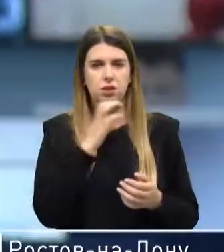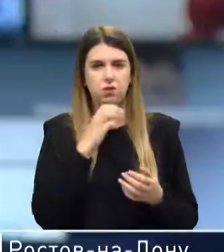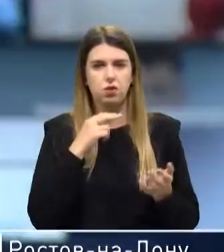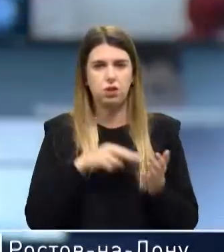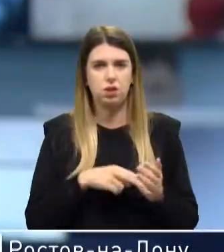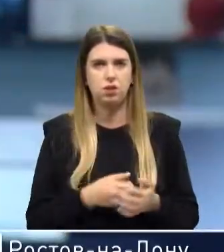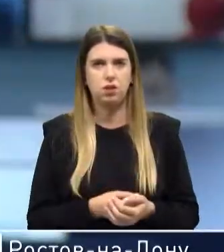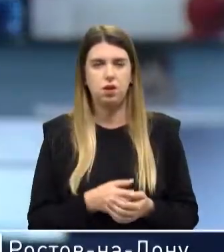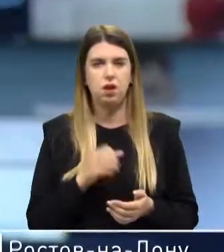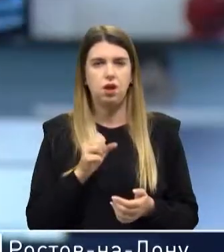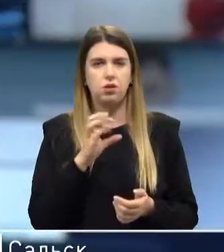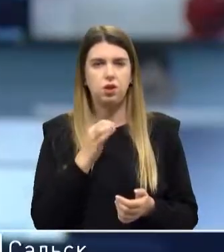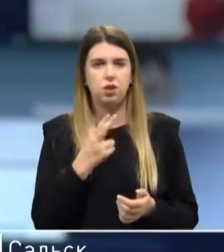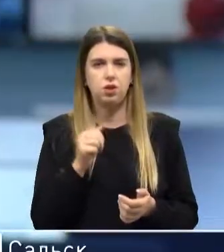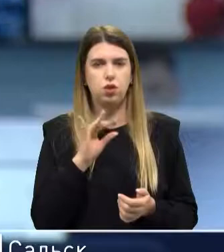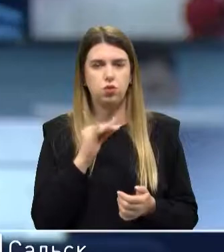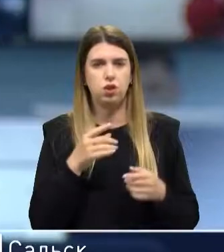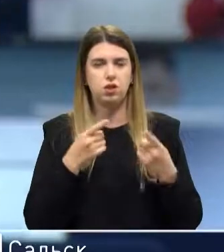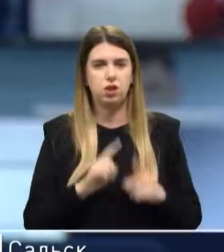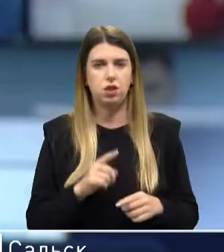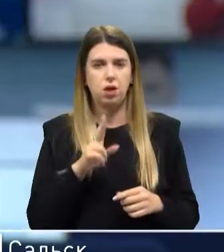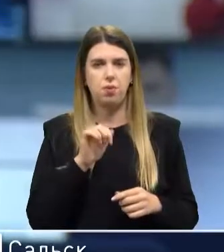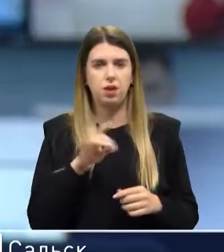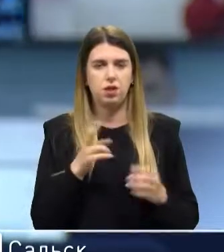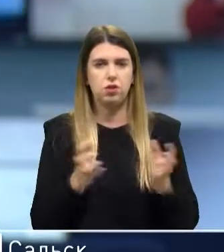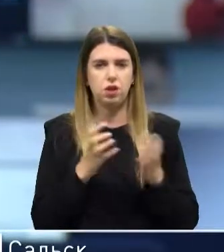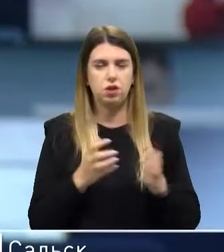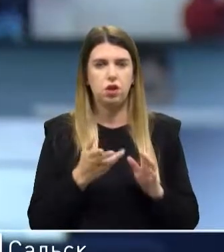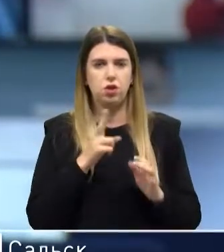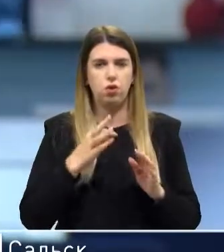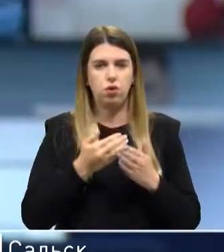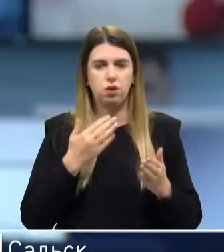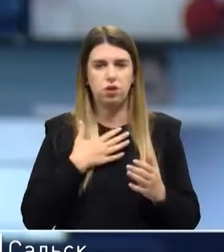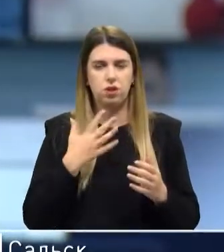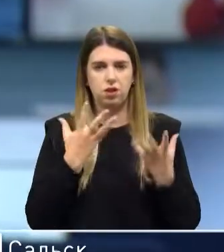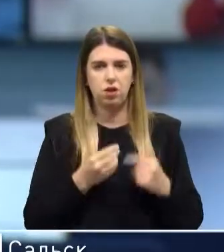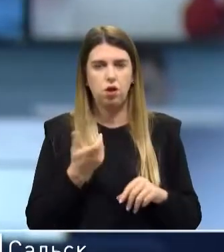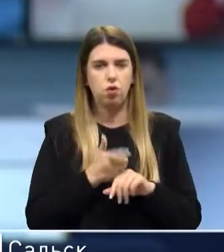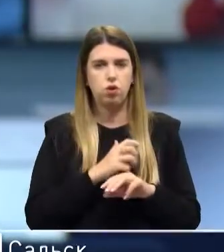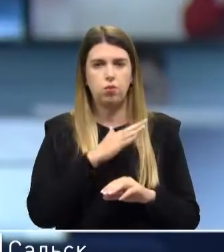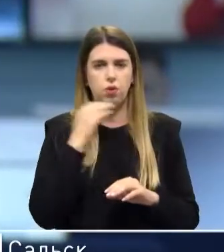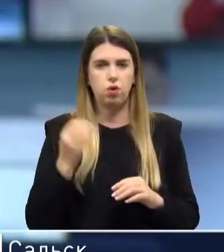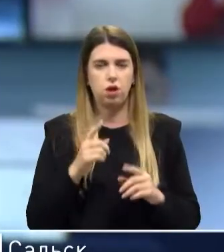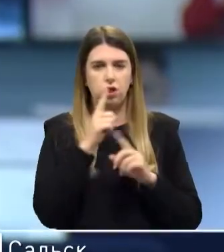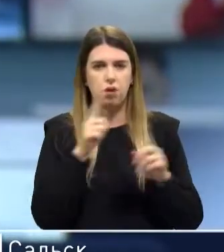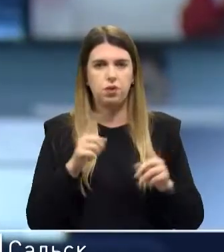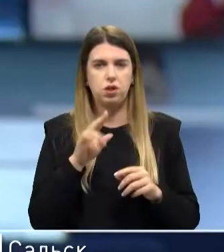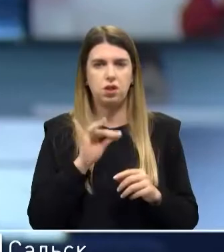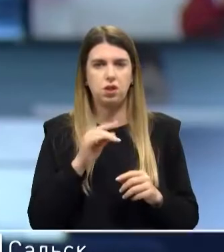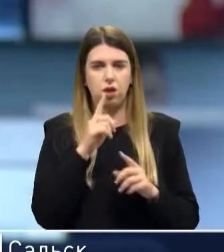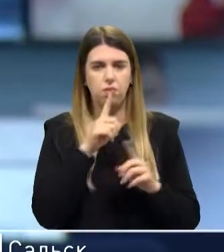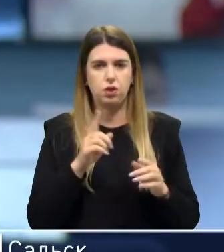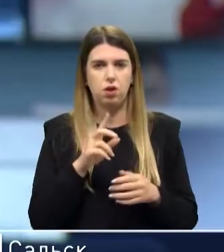столицы. А в столице Южной настоящих парадных, сохранившихся до наших дней, тоже достаточно. О необычных и даже